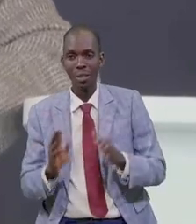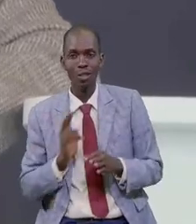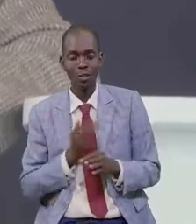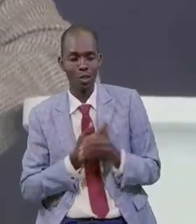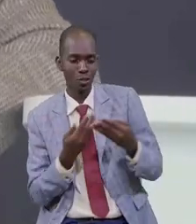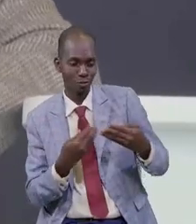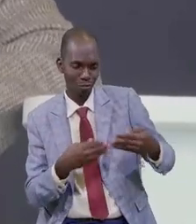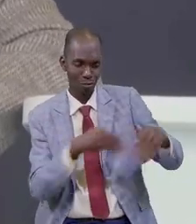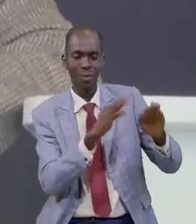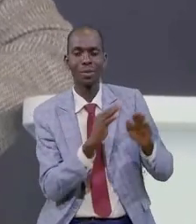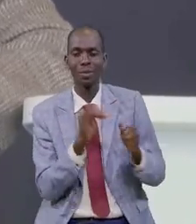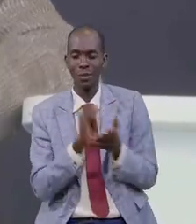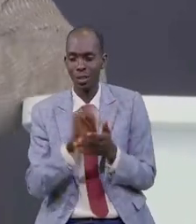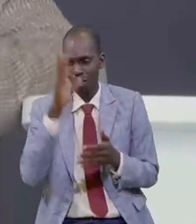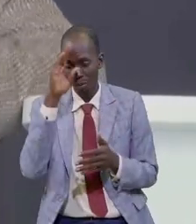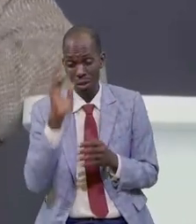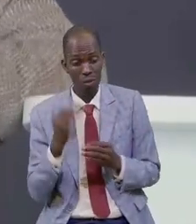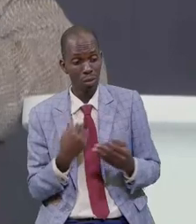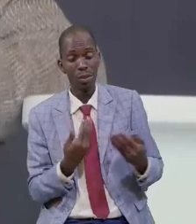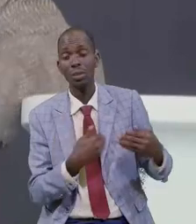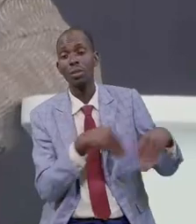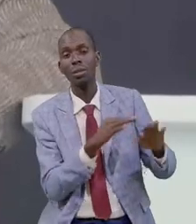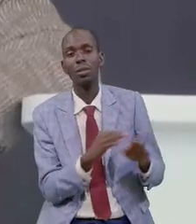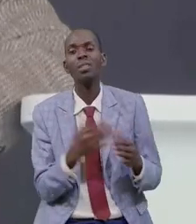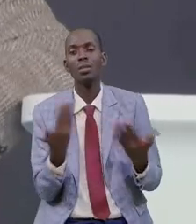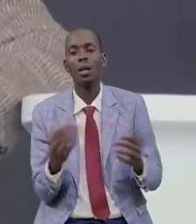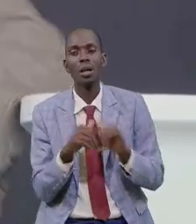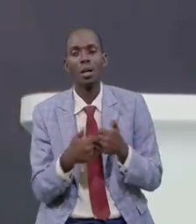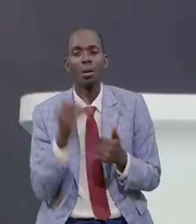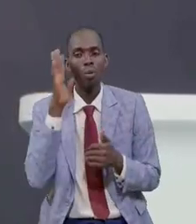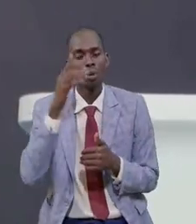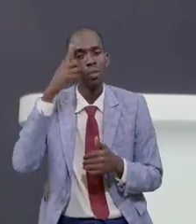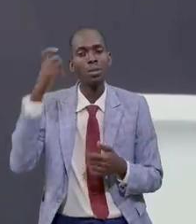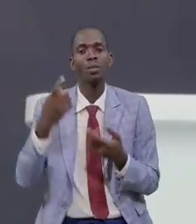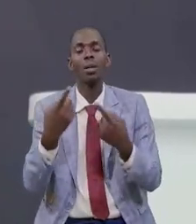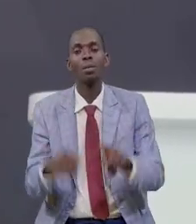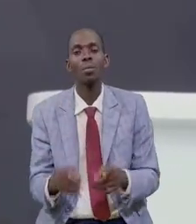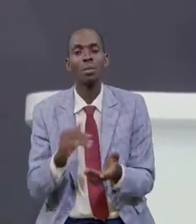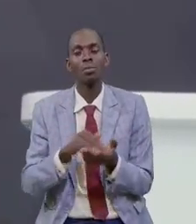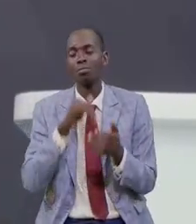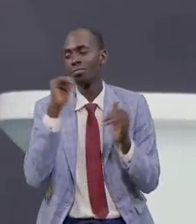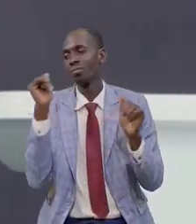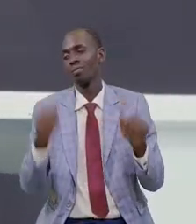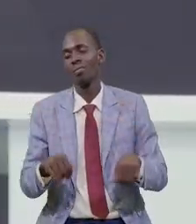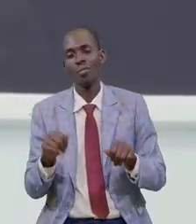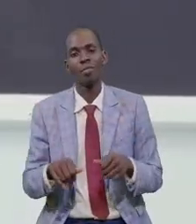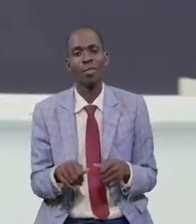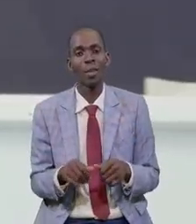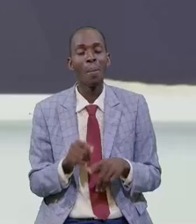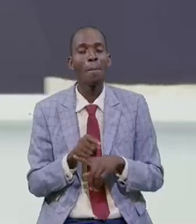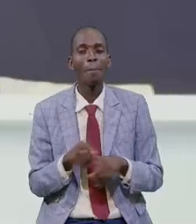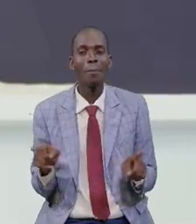deviendra le vendeur de la nourriture à l'Égypte et à toutes les nations il pensaiit